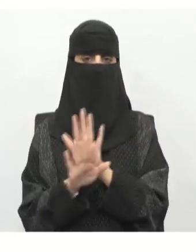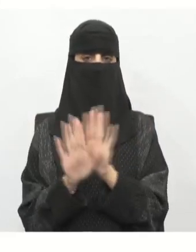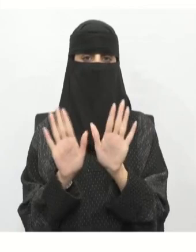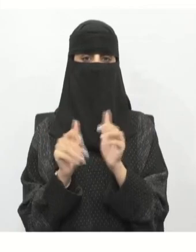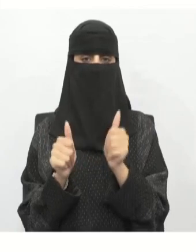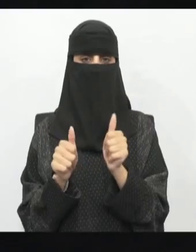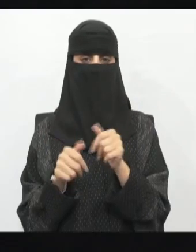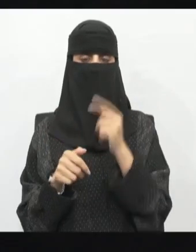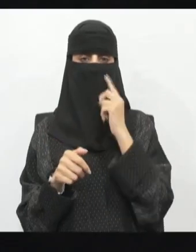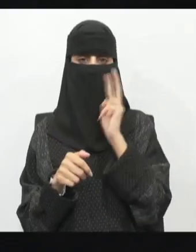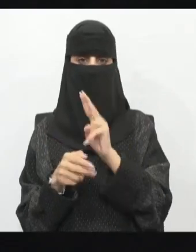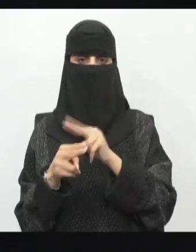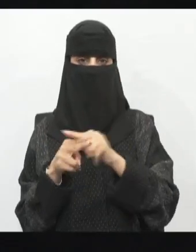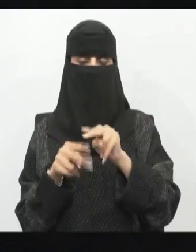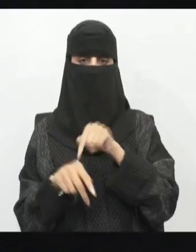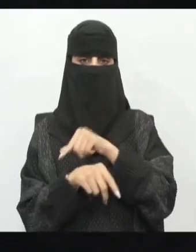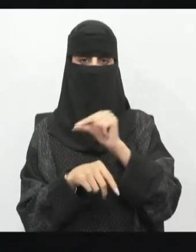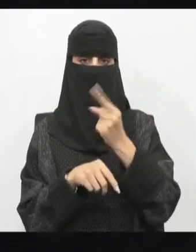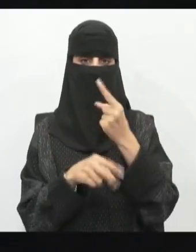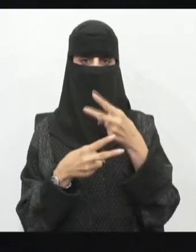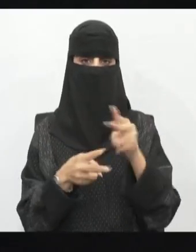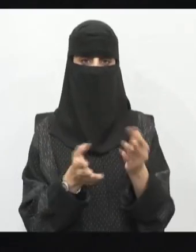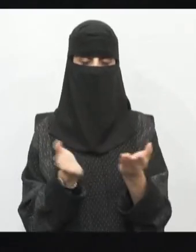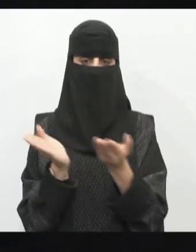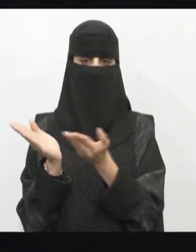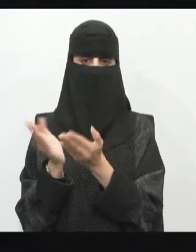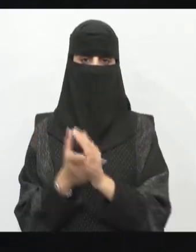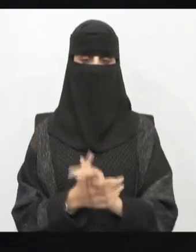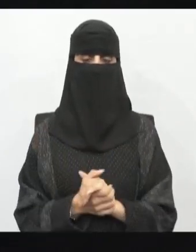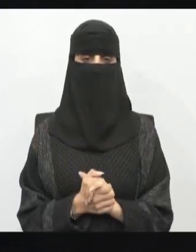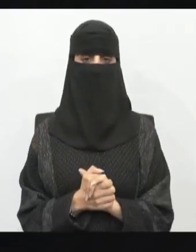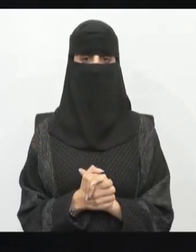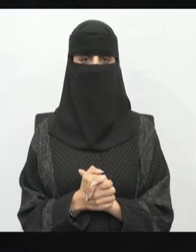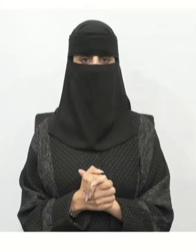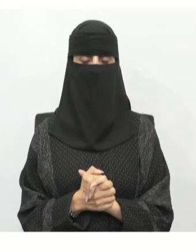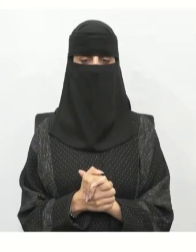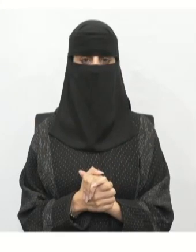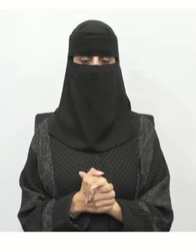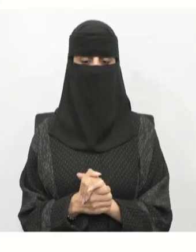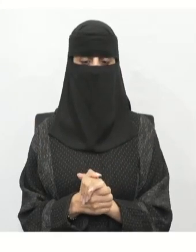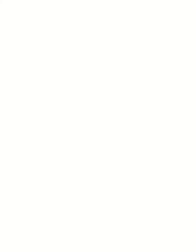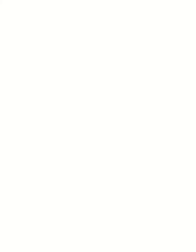الواحده ونقوم بحل هذا التمرين سويا ناخذ دقيقه للحل